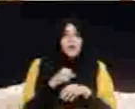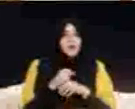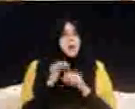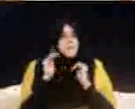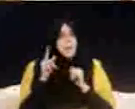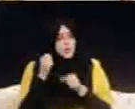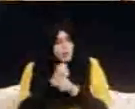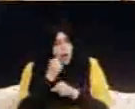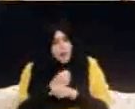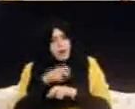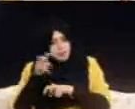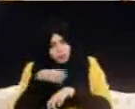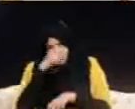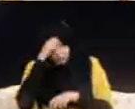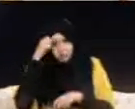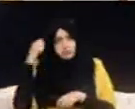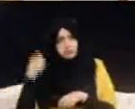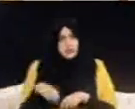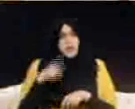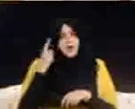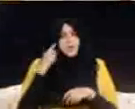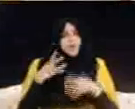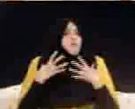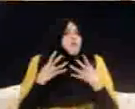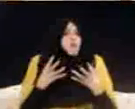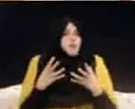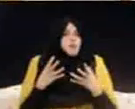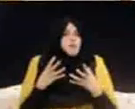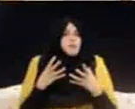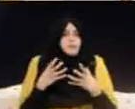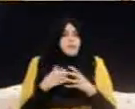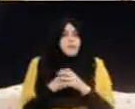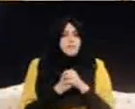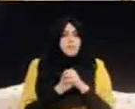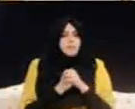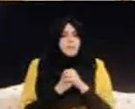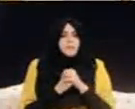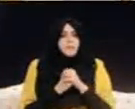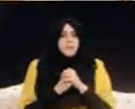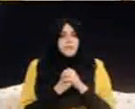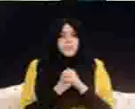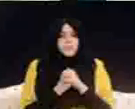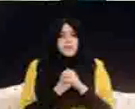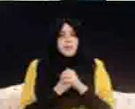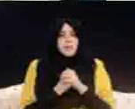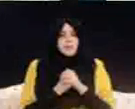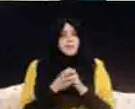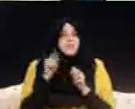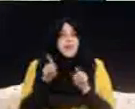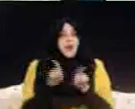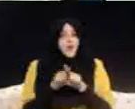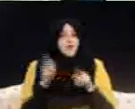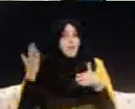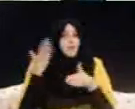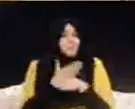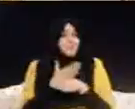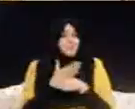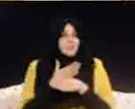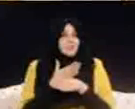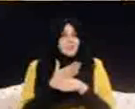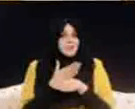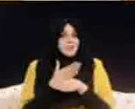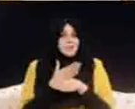خدمها من باب الفضاله كما نص على ذلك الفقهاء فهو فضولي،